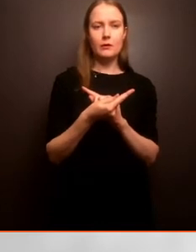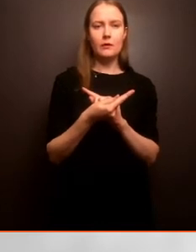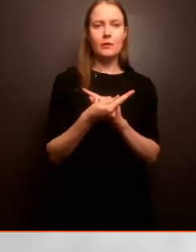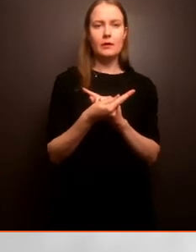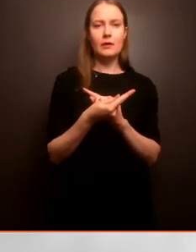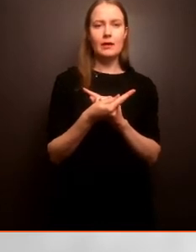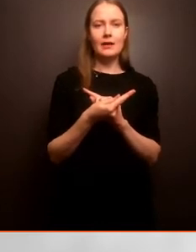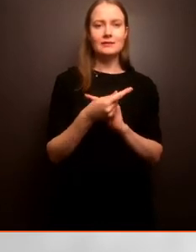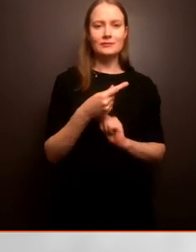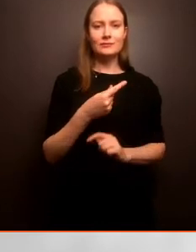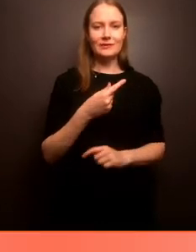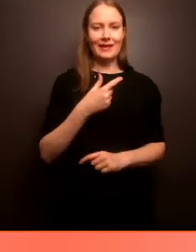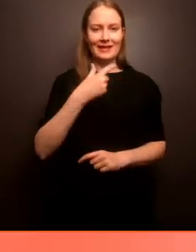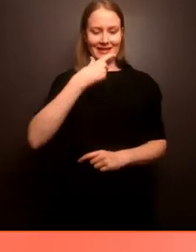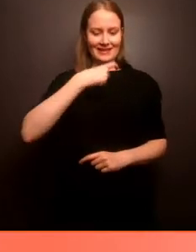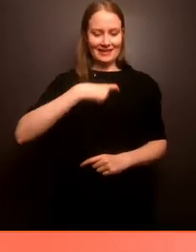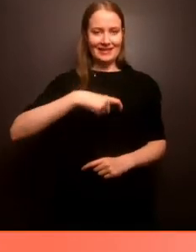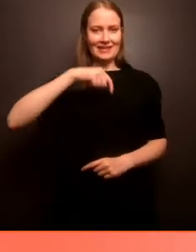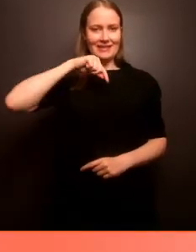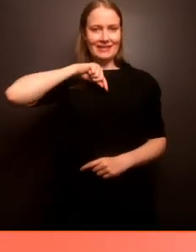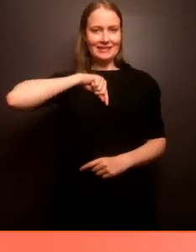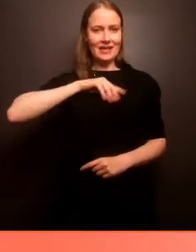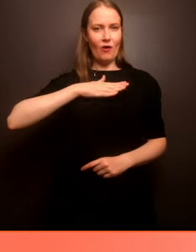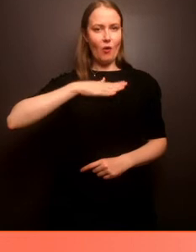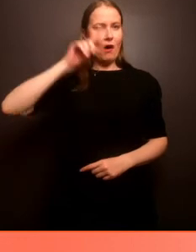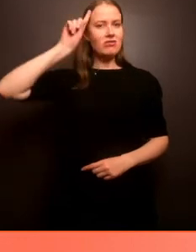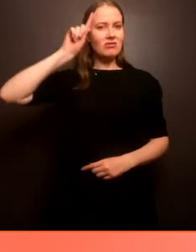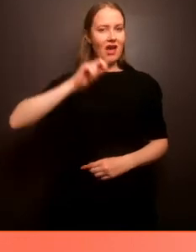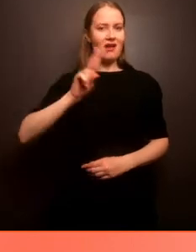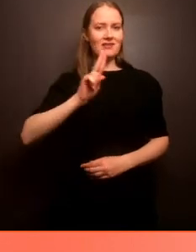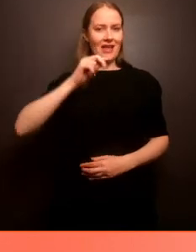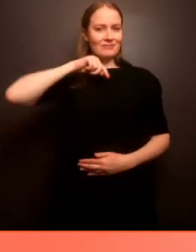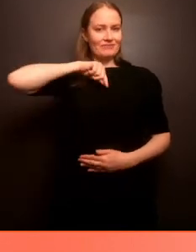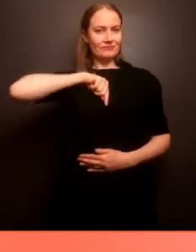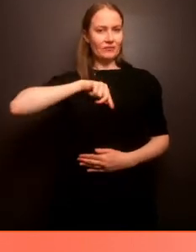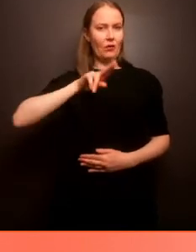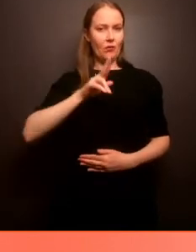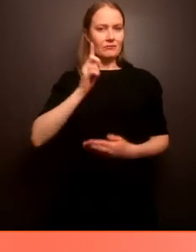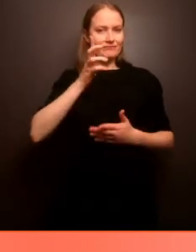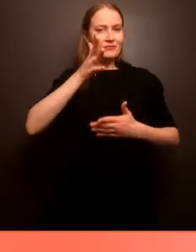see selline ise enda teadlikkuse kasvatamine, ise enda selguse loomine, kes ma